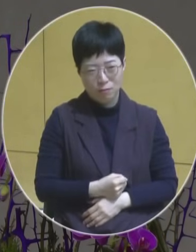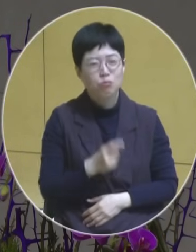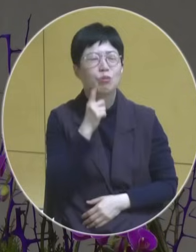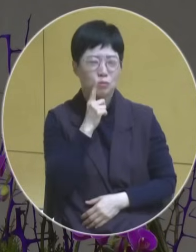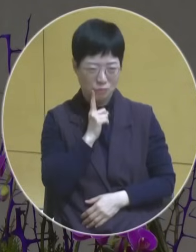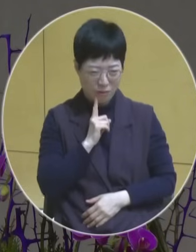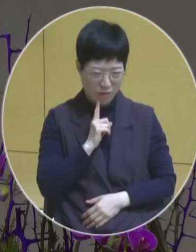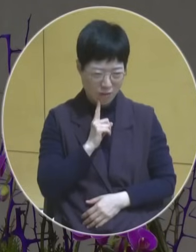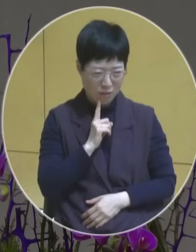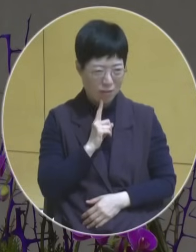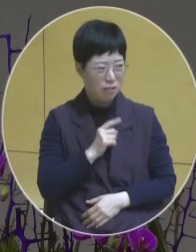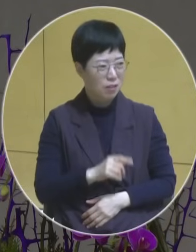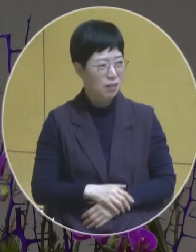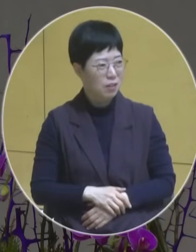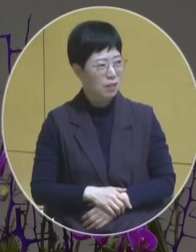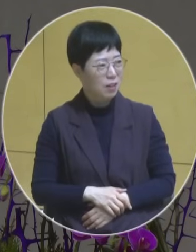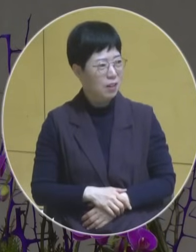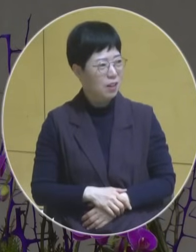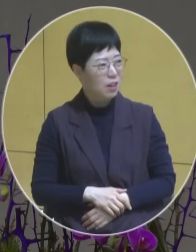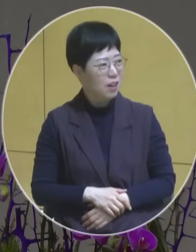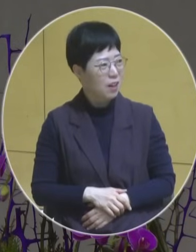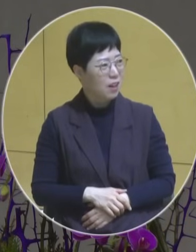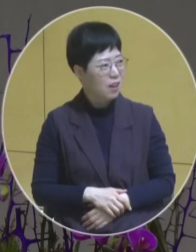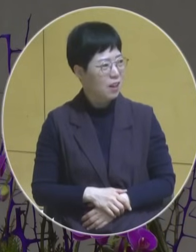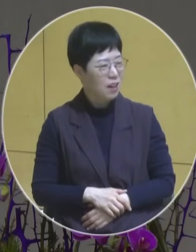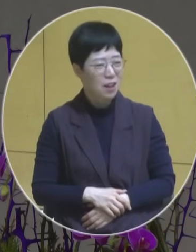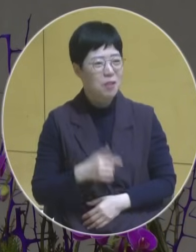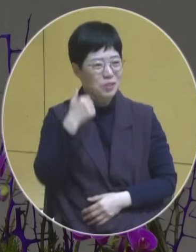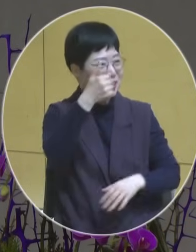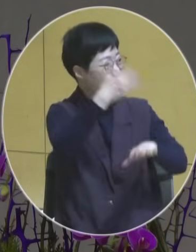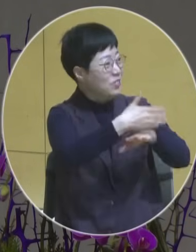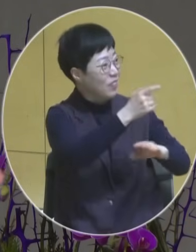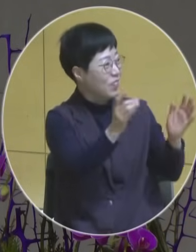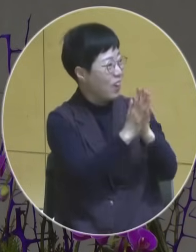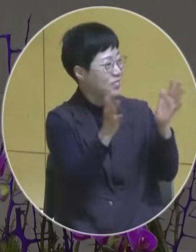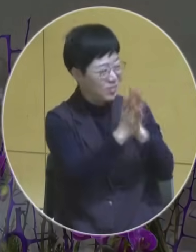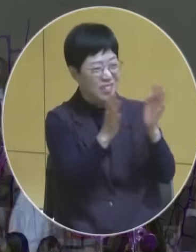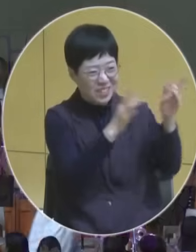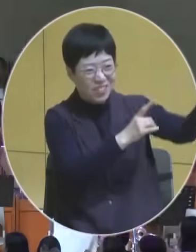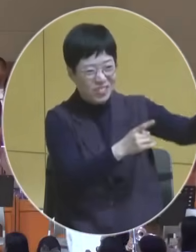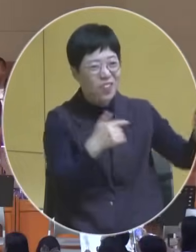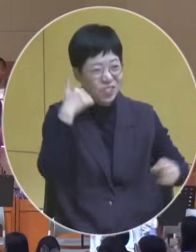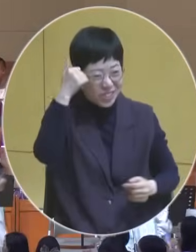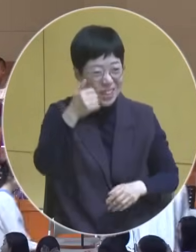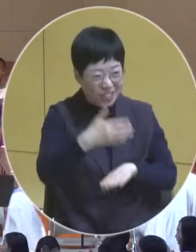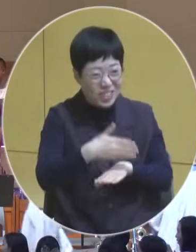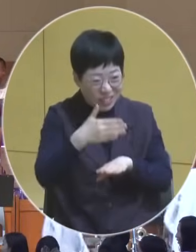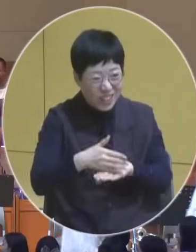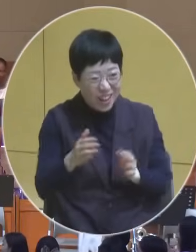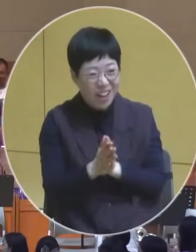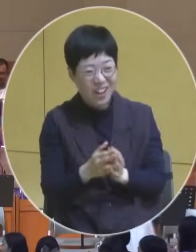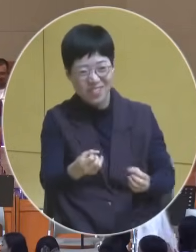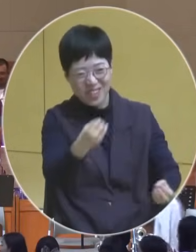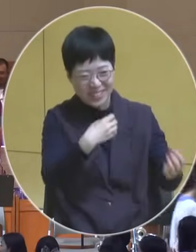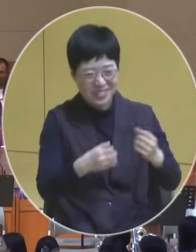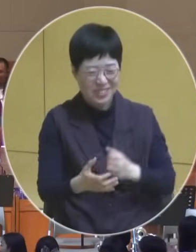부럽습니다. 여러분을 행복하게 할 수 있도록 박수 한번 더 칠까요? 네, 박수 한번 더 치십시오.